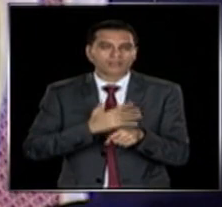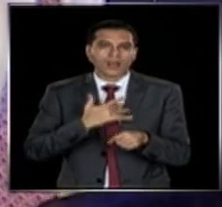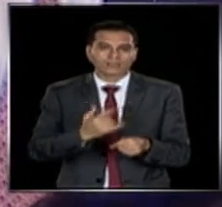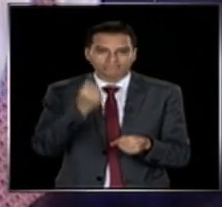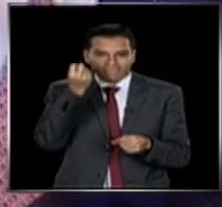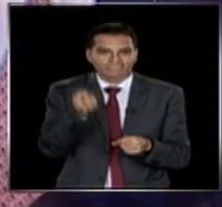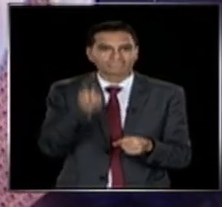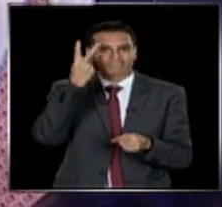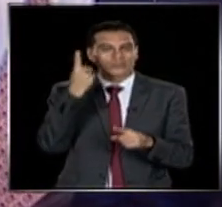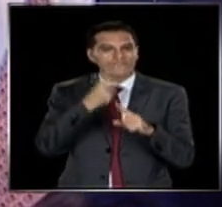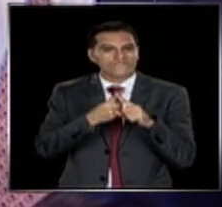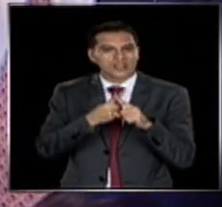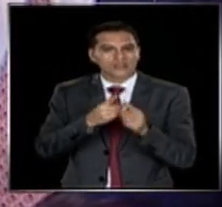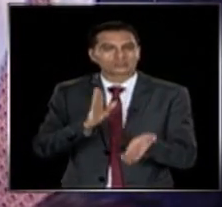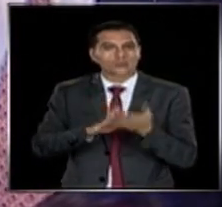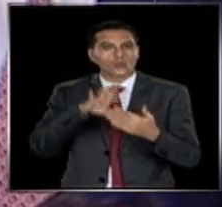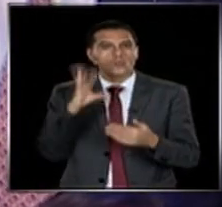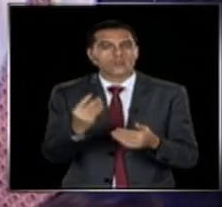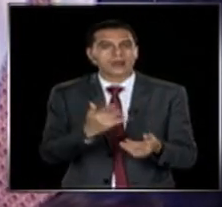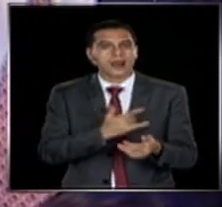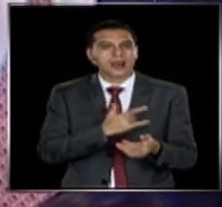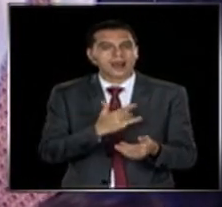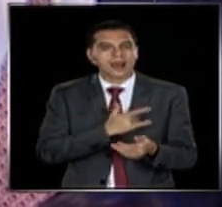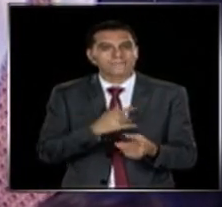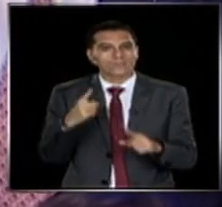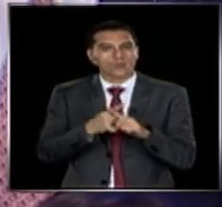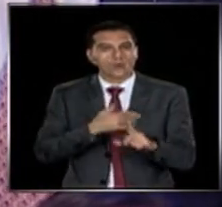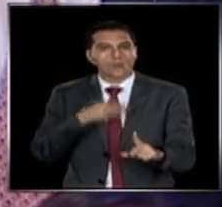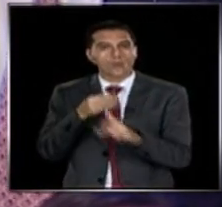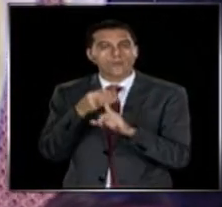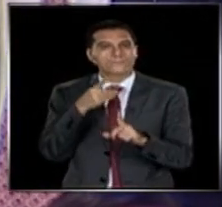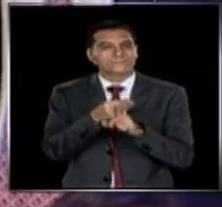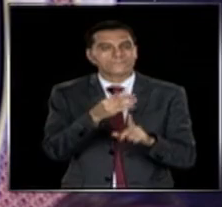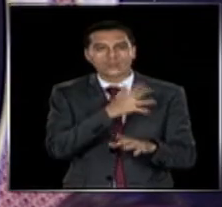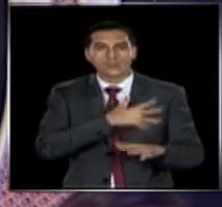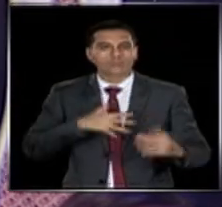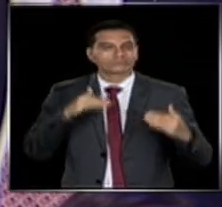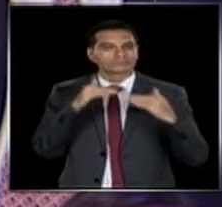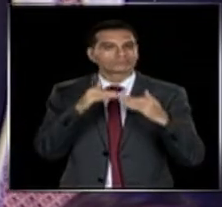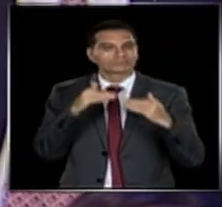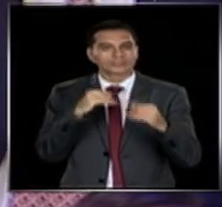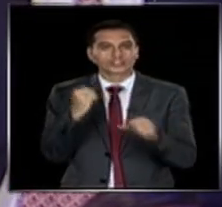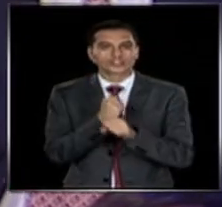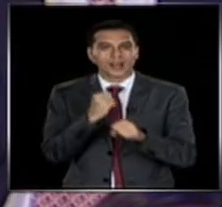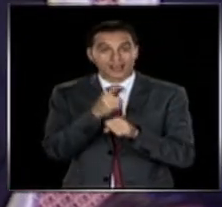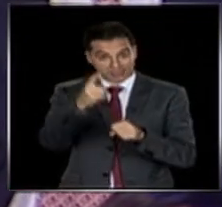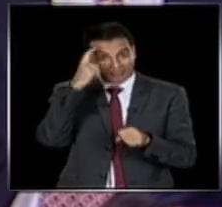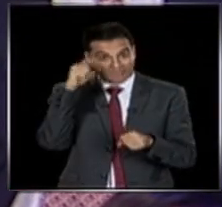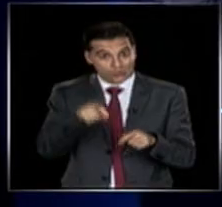بين القلوب بالحب والإجلال. فها قد علمت أن لست